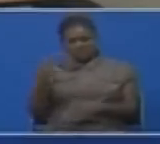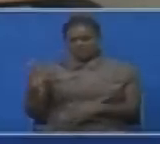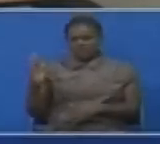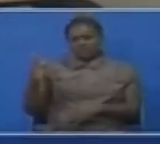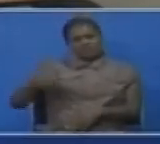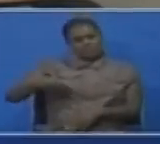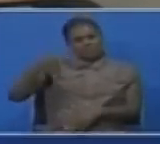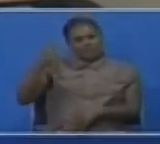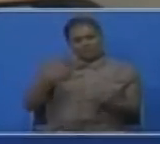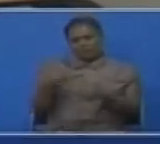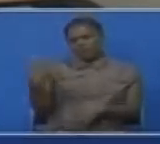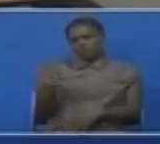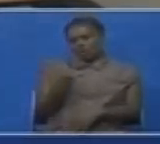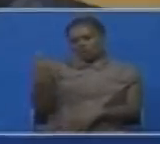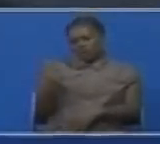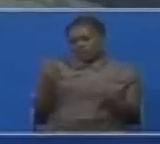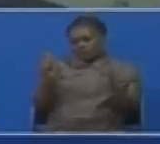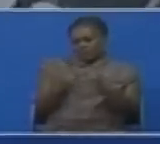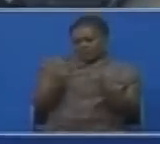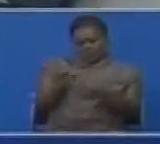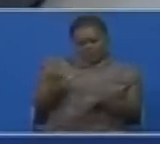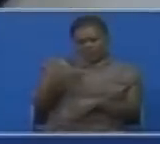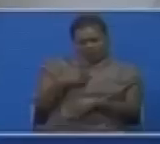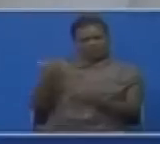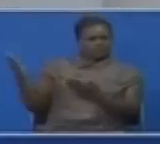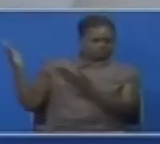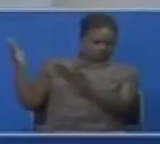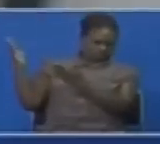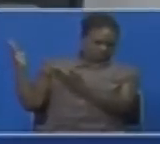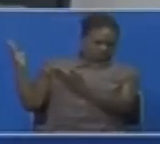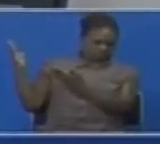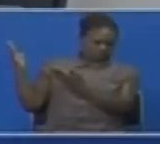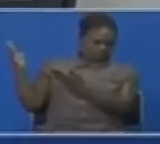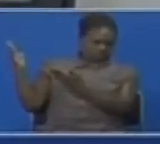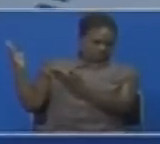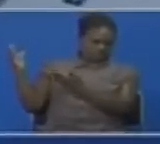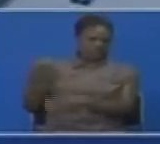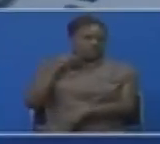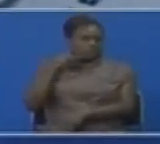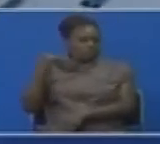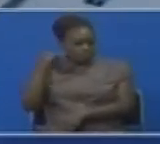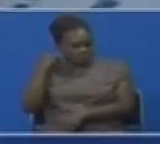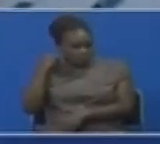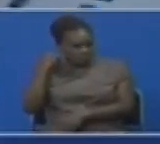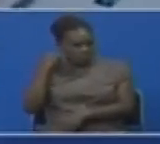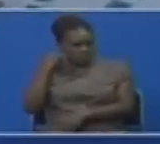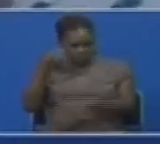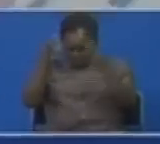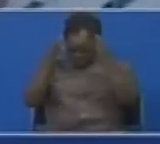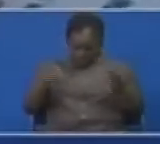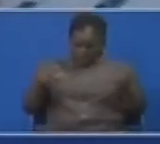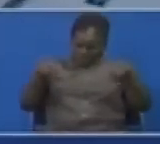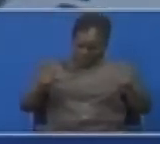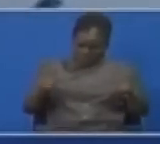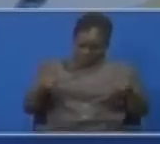lakini licha ya upweke na maumivu yanayomzingira, mwanafunzi huyu wa shule ya vulana ya Enstam mjini Nakuru yeye ameamua kujizatiti